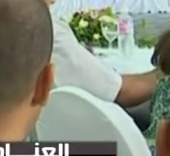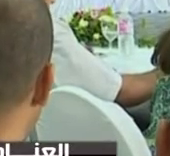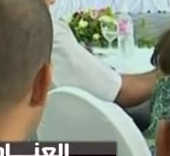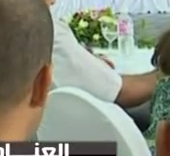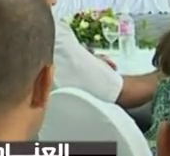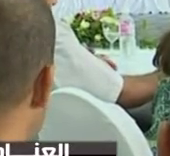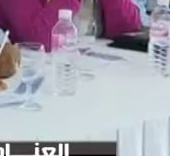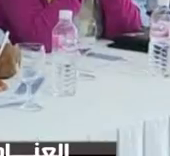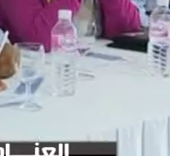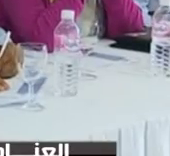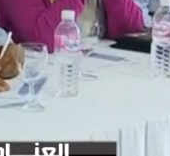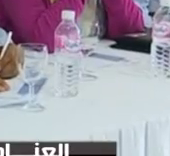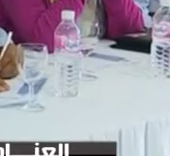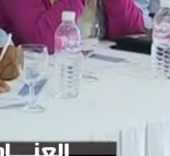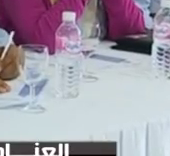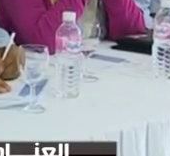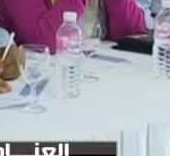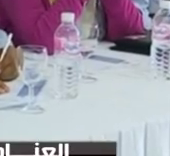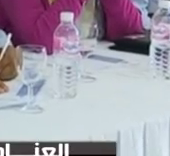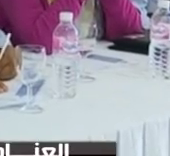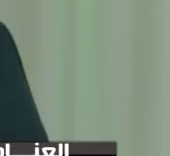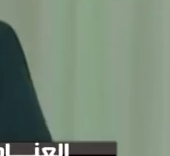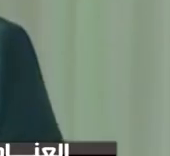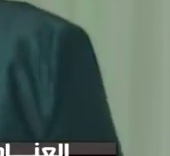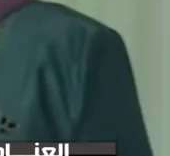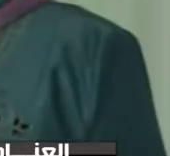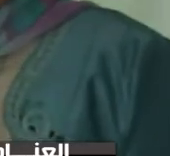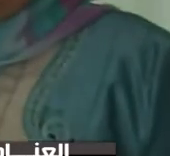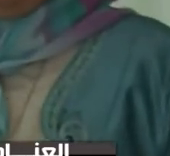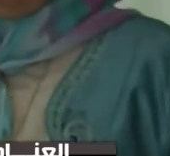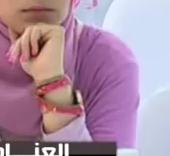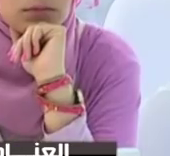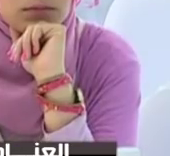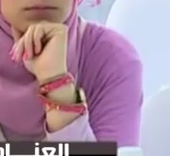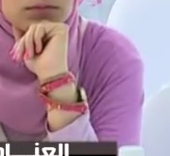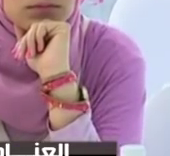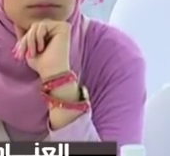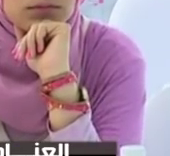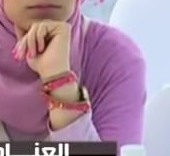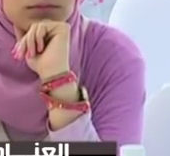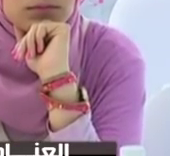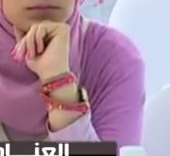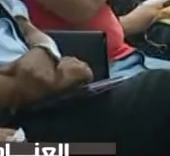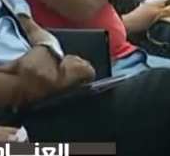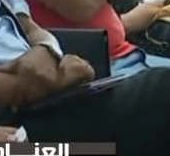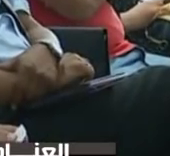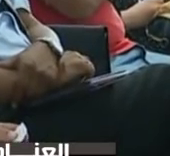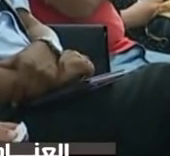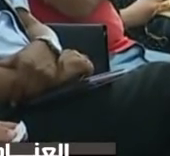مشاغل الشباب واهتماماته وأسباب عزوفه عن الشأن السياسي موضوع ندوة في العاصمة تنظر في واقع الشباب وتحدياته.